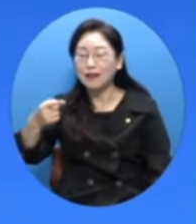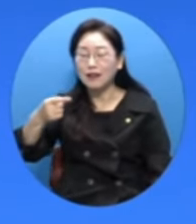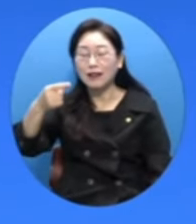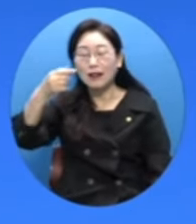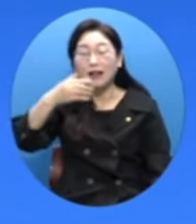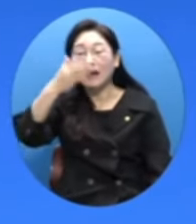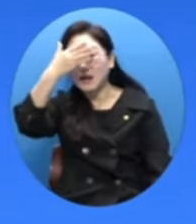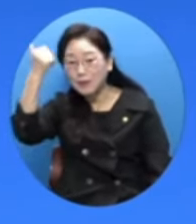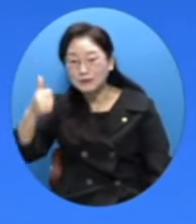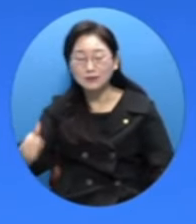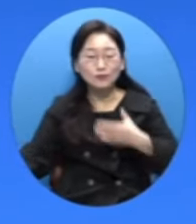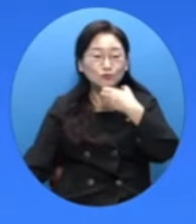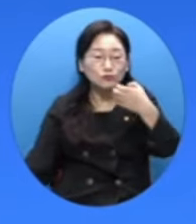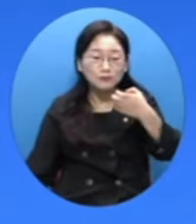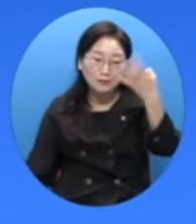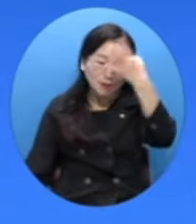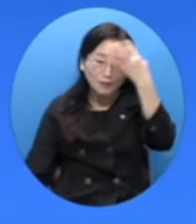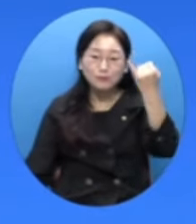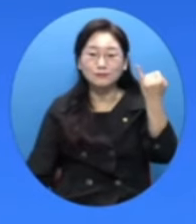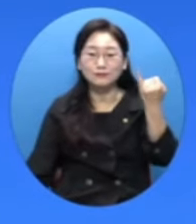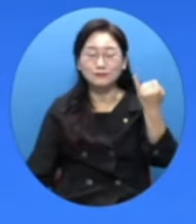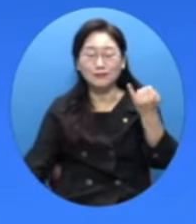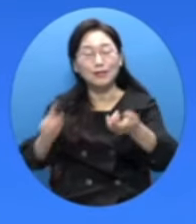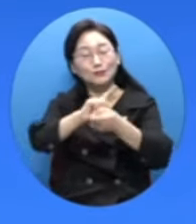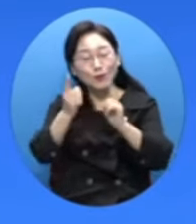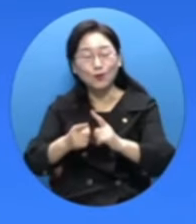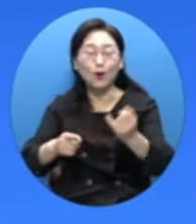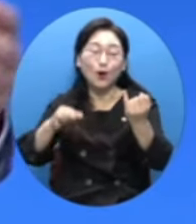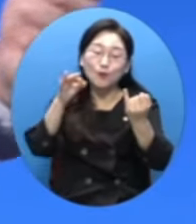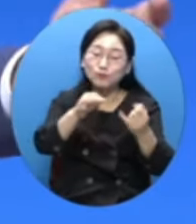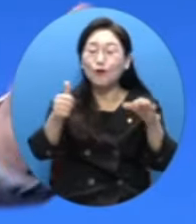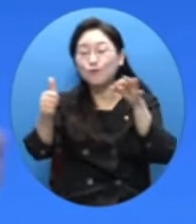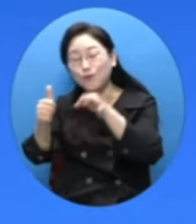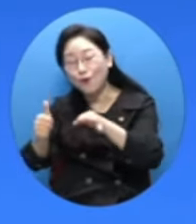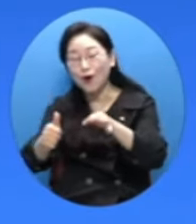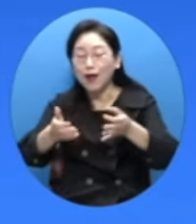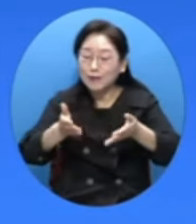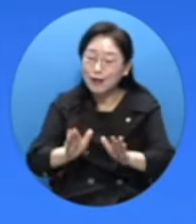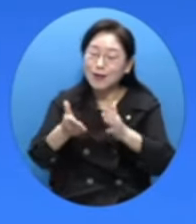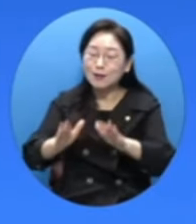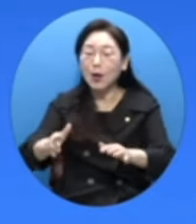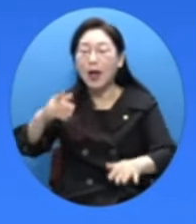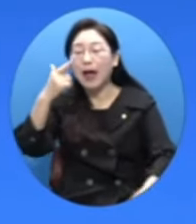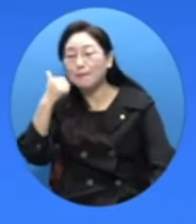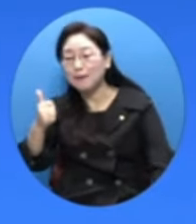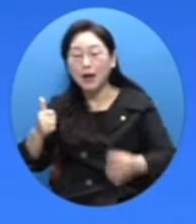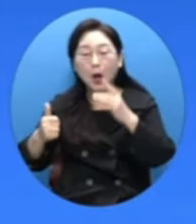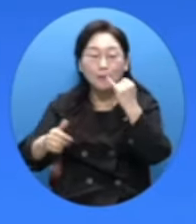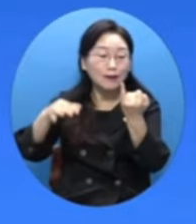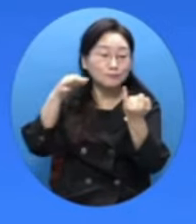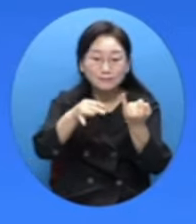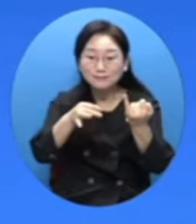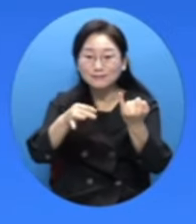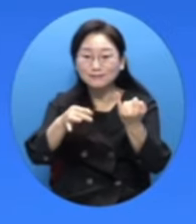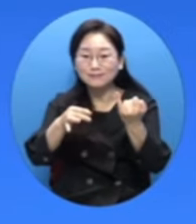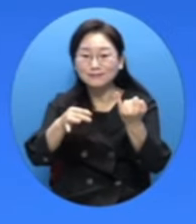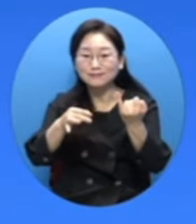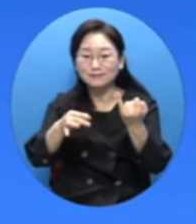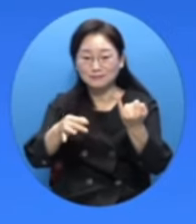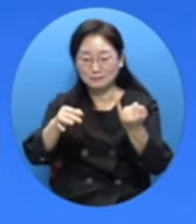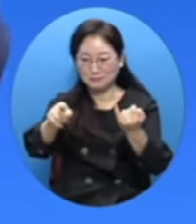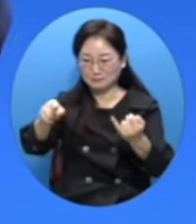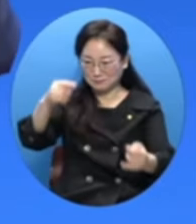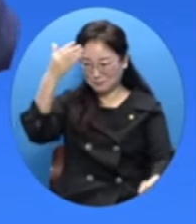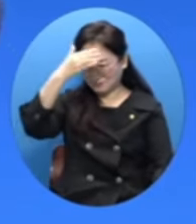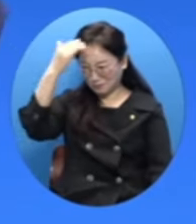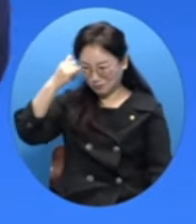영감님하고 90세가 다 된 할머님하고 서로 부른 말이 다둥이 아빠 다둥이 엄마 하니까 아유 저 할머니